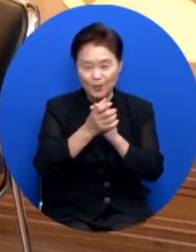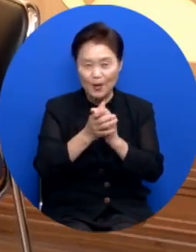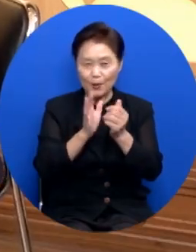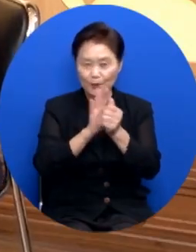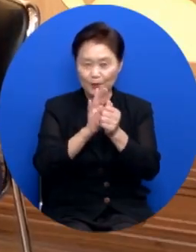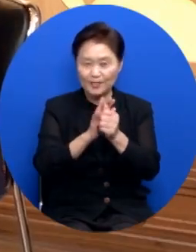감사합니다